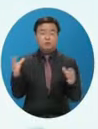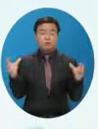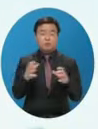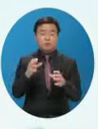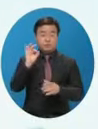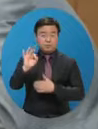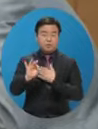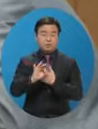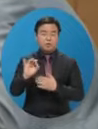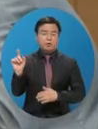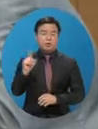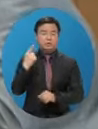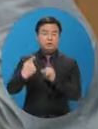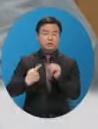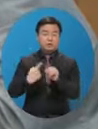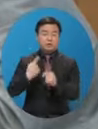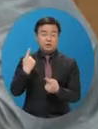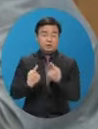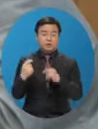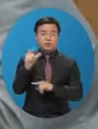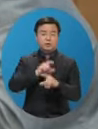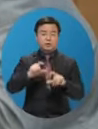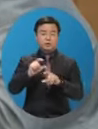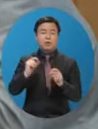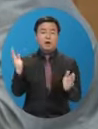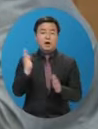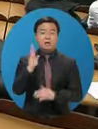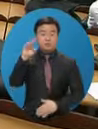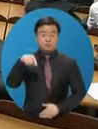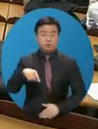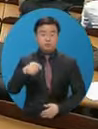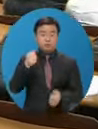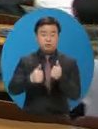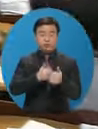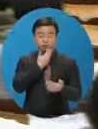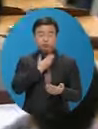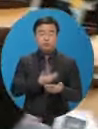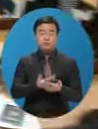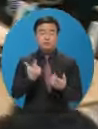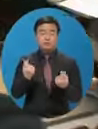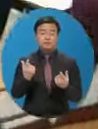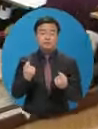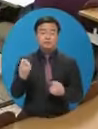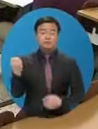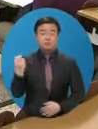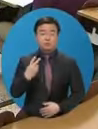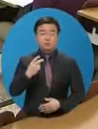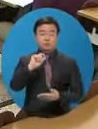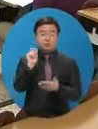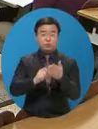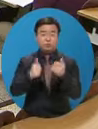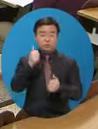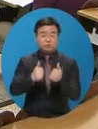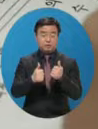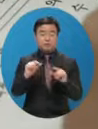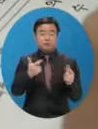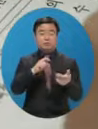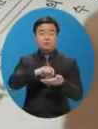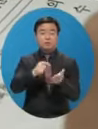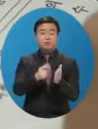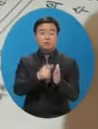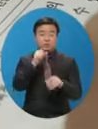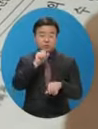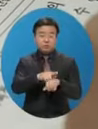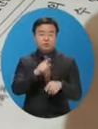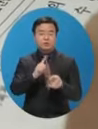어느 해보다 학생부 전형이 중요한 해가 될 것으로 보입니다. 하지만 논술이나 적성 검사 등의 준비도 소홀히